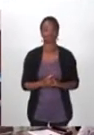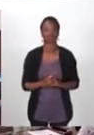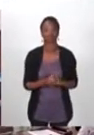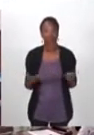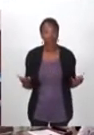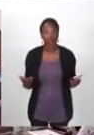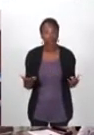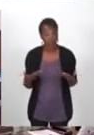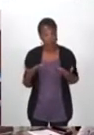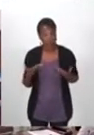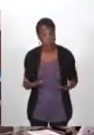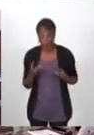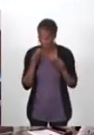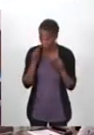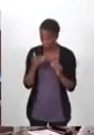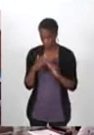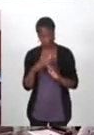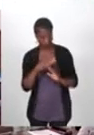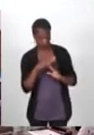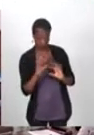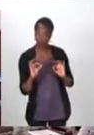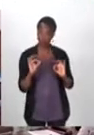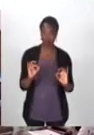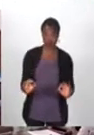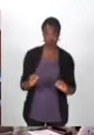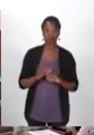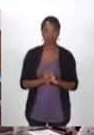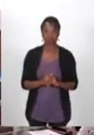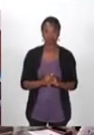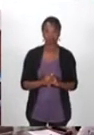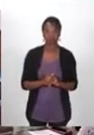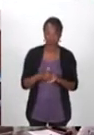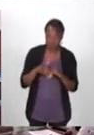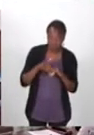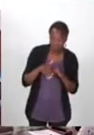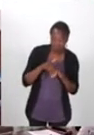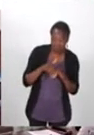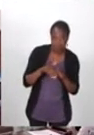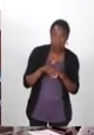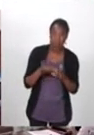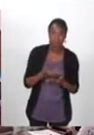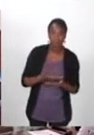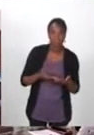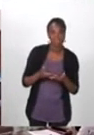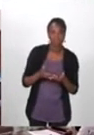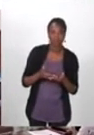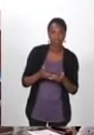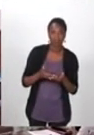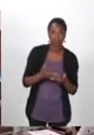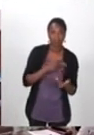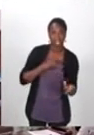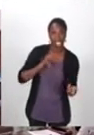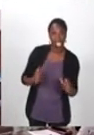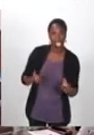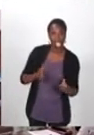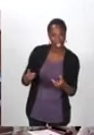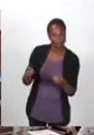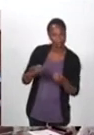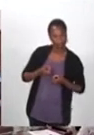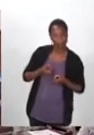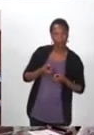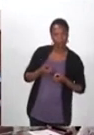des finances saines et une amélioration de nos ratios dans un contexte de pandémie qui a mis à rude épreuve notre